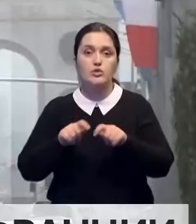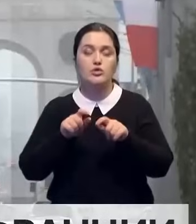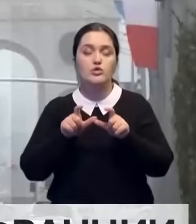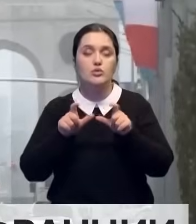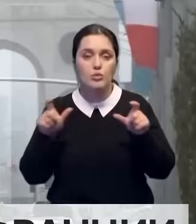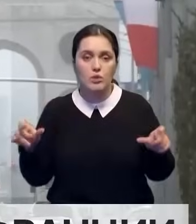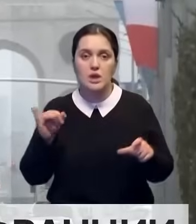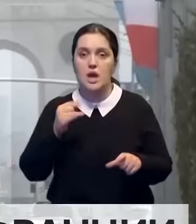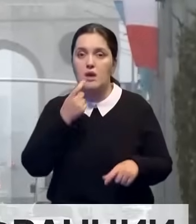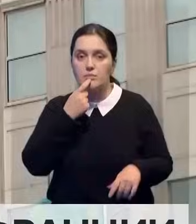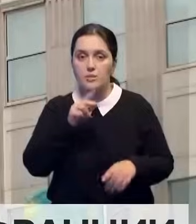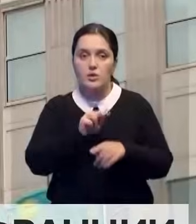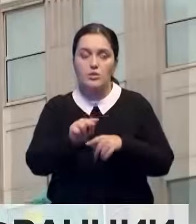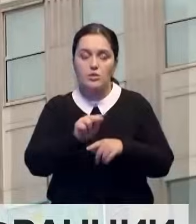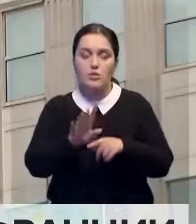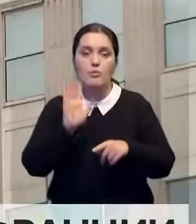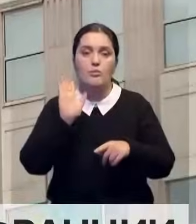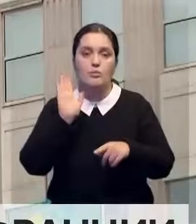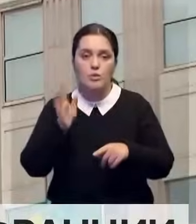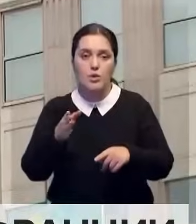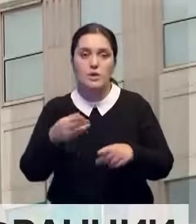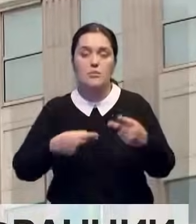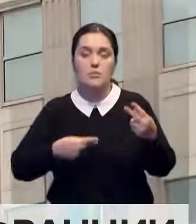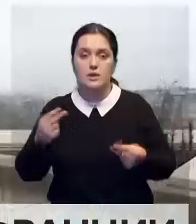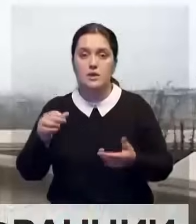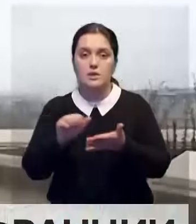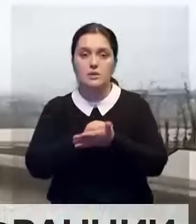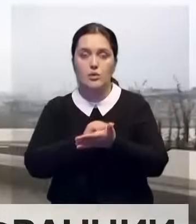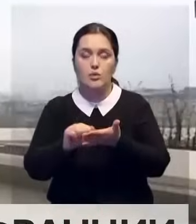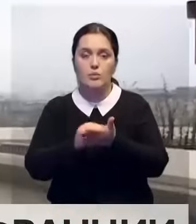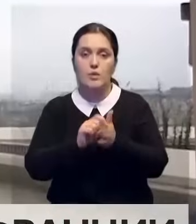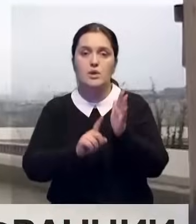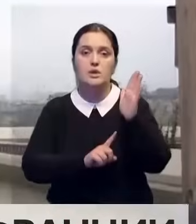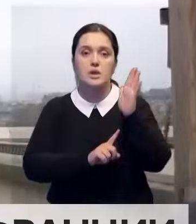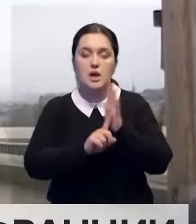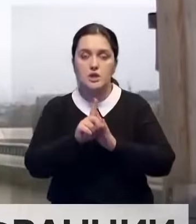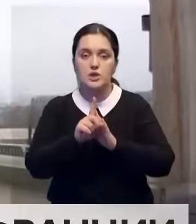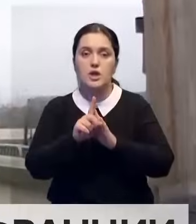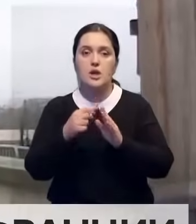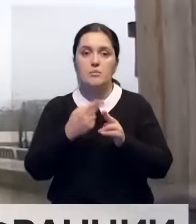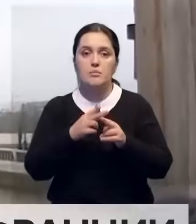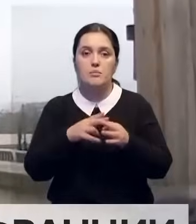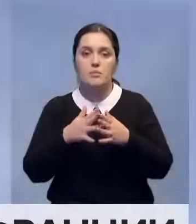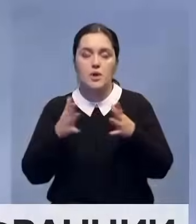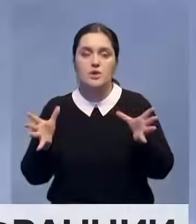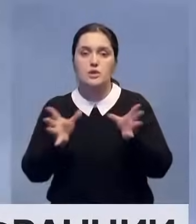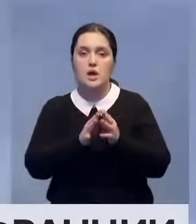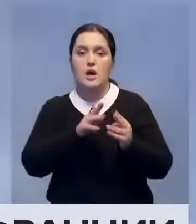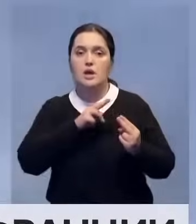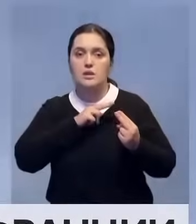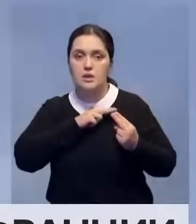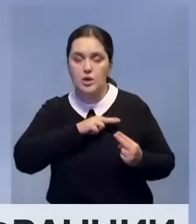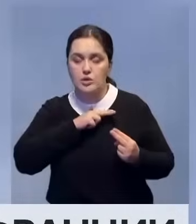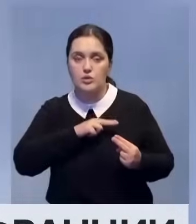языку, укрепление академических связей. Понятно, что подписанные документы – это лишь начало нового этапа большого сотрудничества. Однако